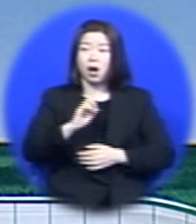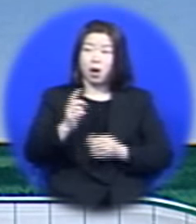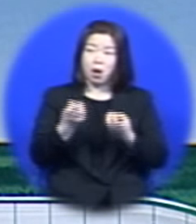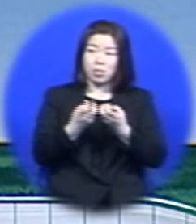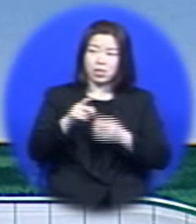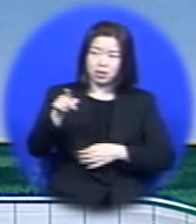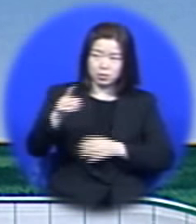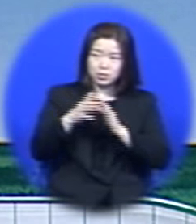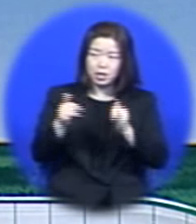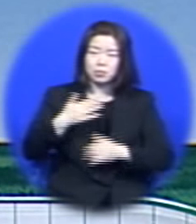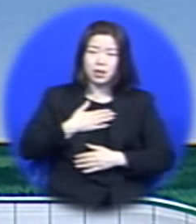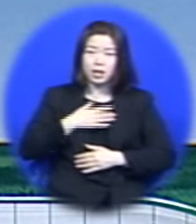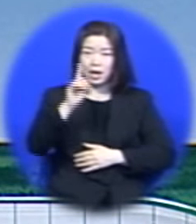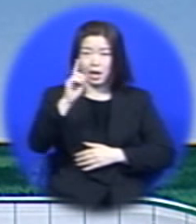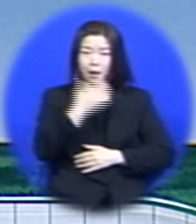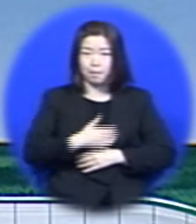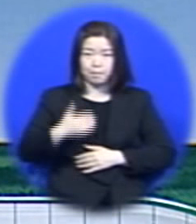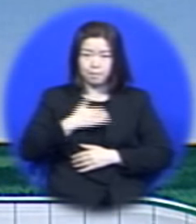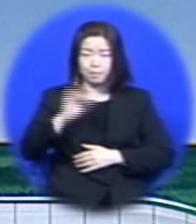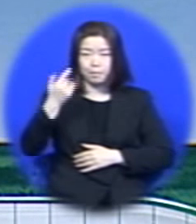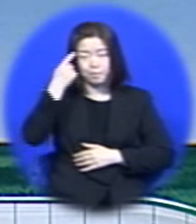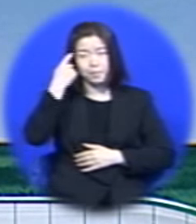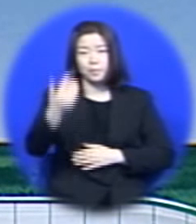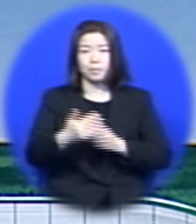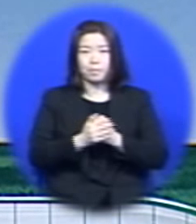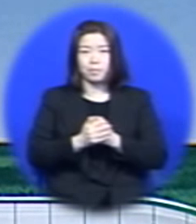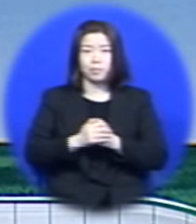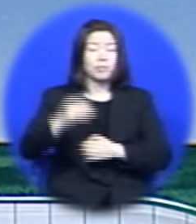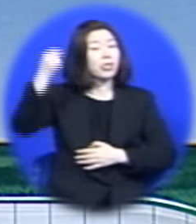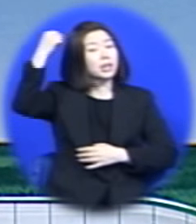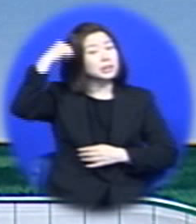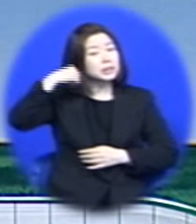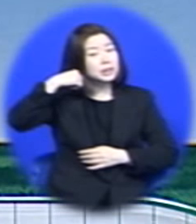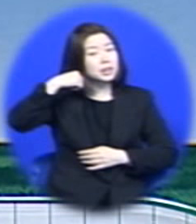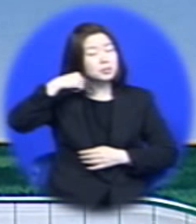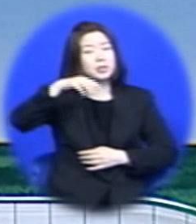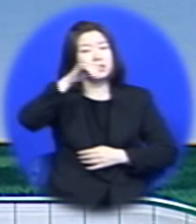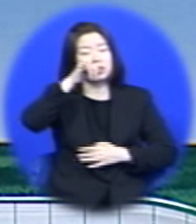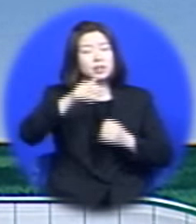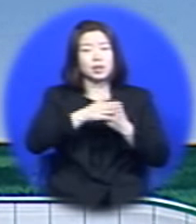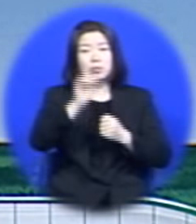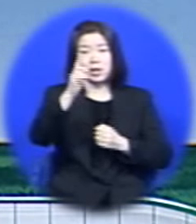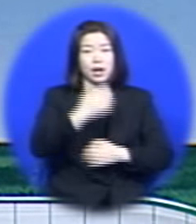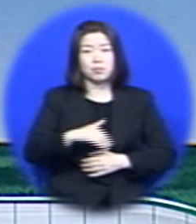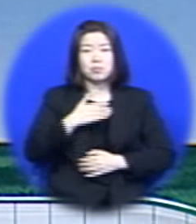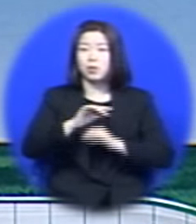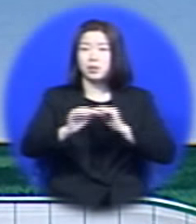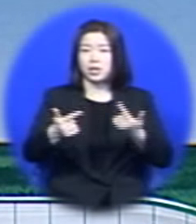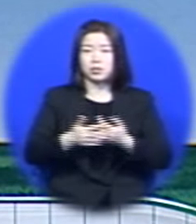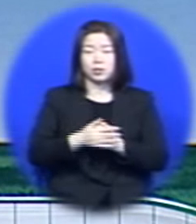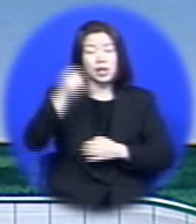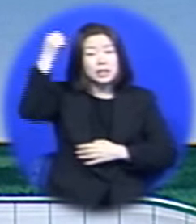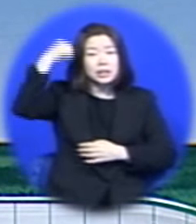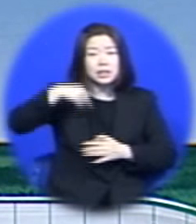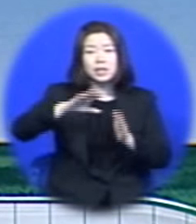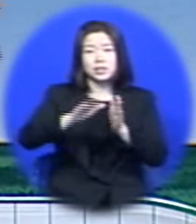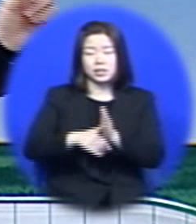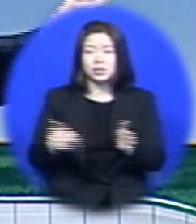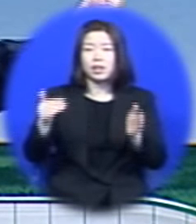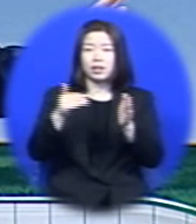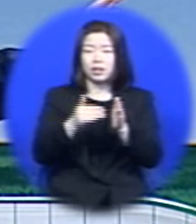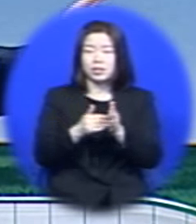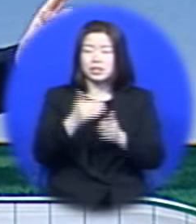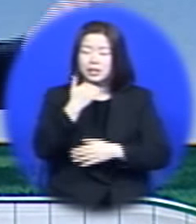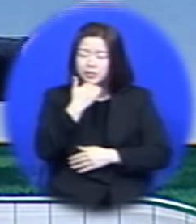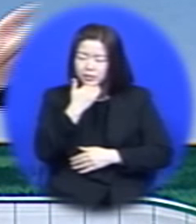사람하고 내가 한 몸이냐. 여러분, 느껴져서 한 몸인 거 아닙니다. 느껴질 때까지 기다리면 평생